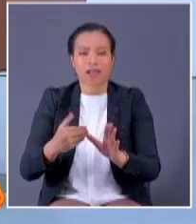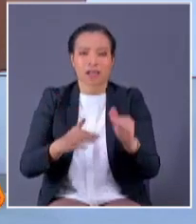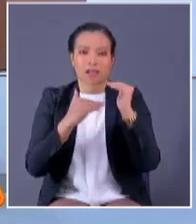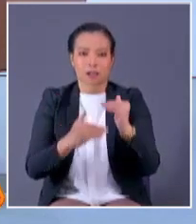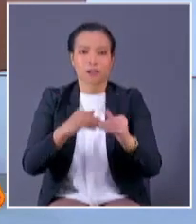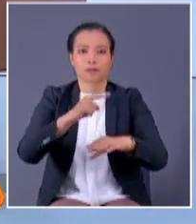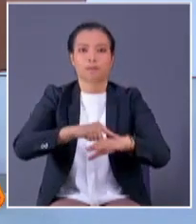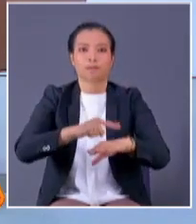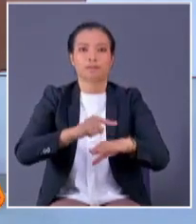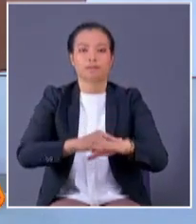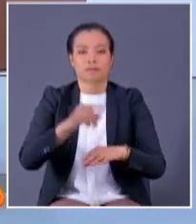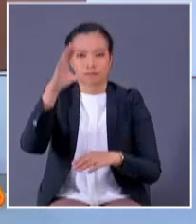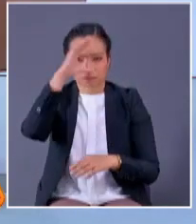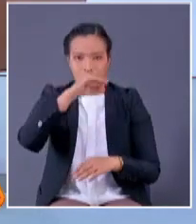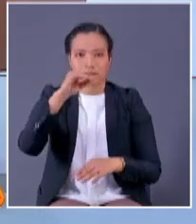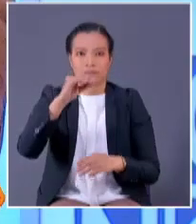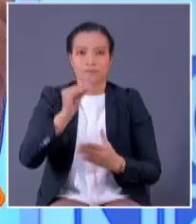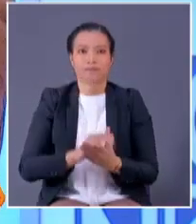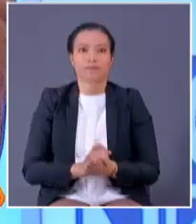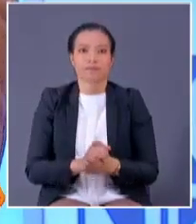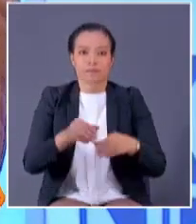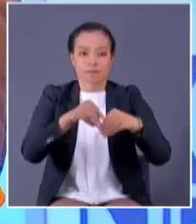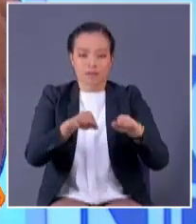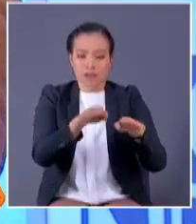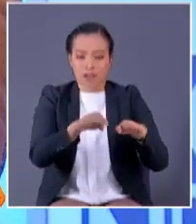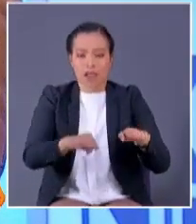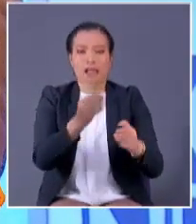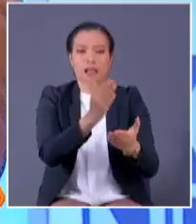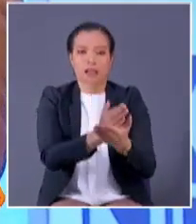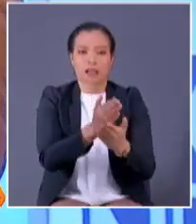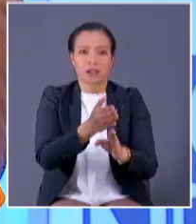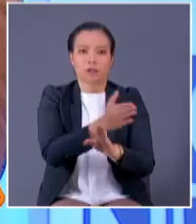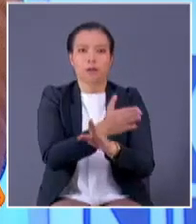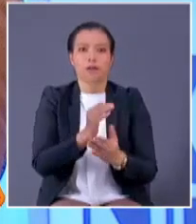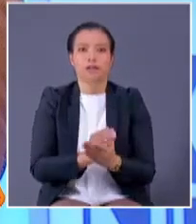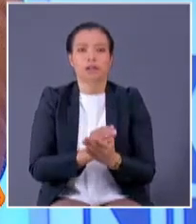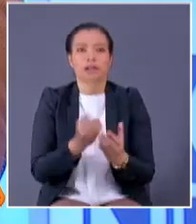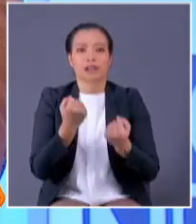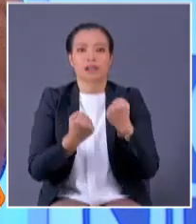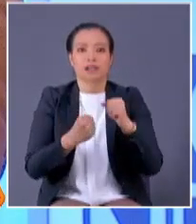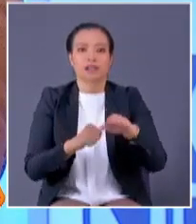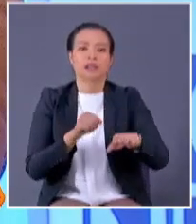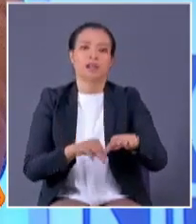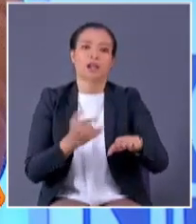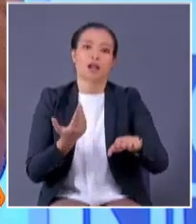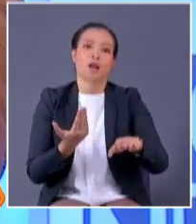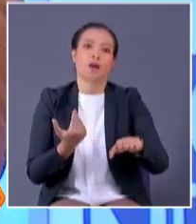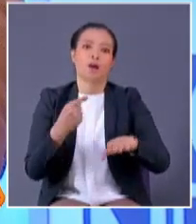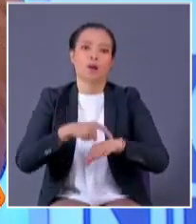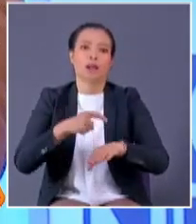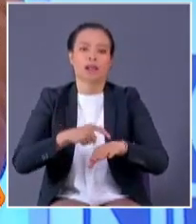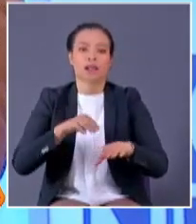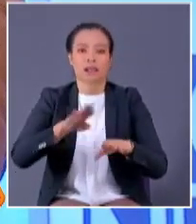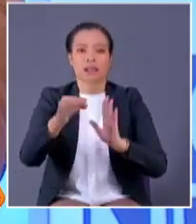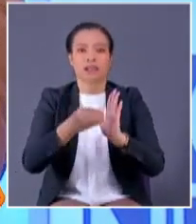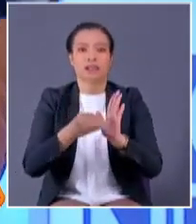ลาก ำหนดเวลา เข้าเฉพาะกลางคืน คือให้มีโครงสร้างพื้นฐานมารองรับตรงนี้ก่อน ครับ ไม่งั้นรถทุกคันที่จะจอดรอเวลาที่จะเข้ากรุงเท